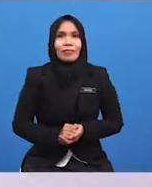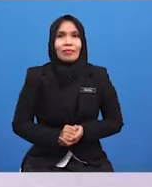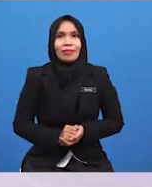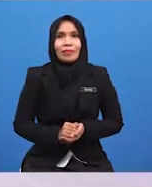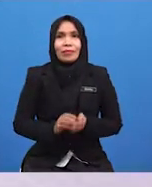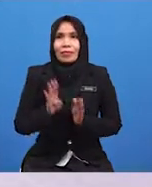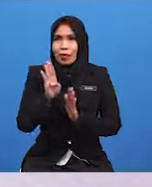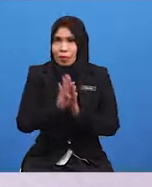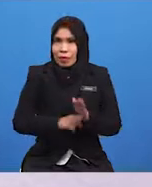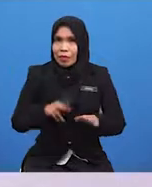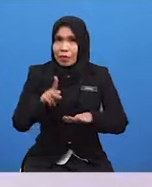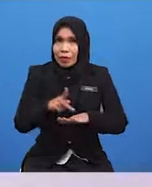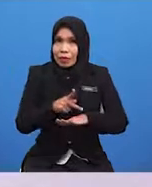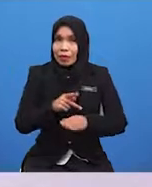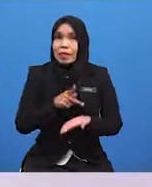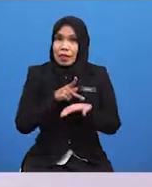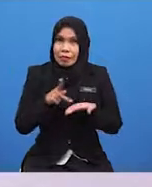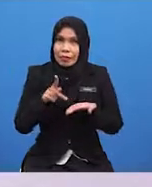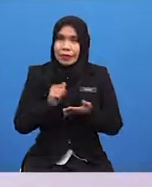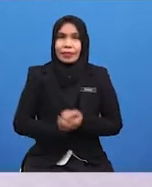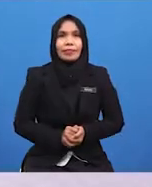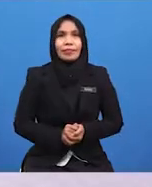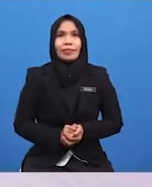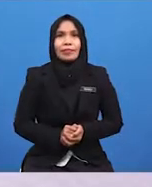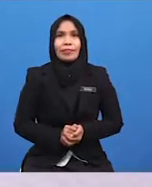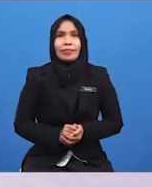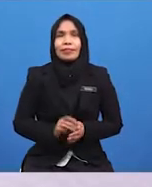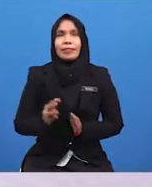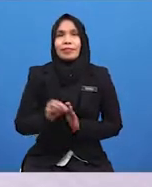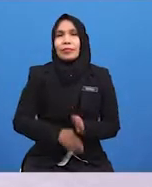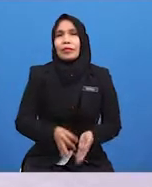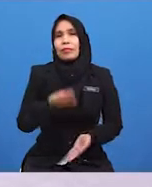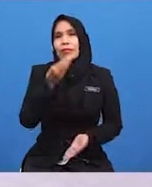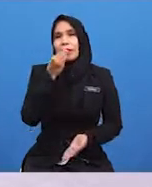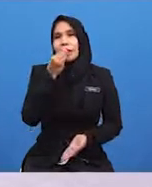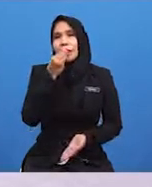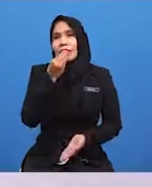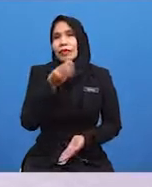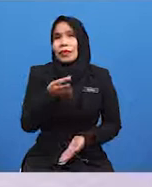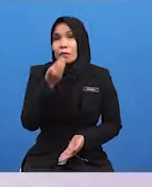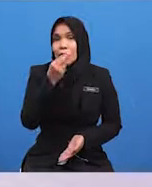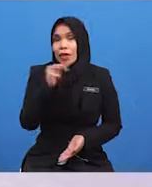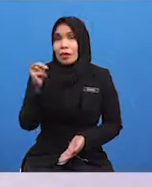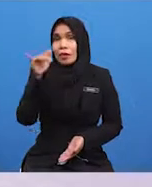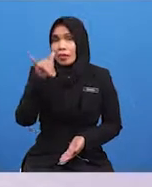berpakaian kemas memakan makanan seimbang